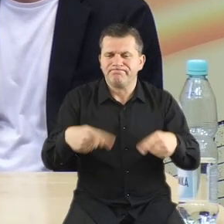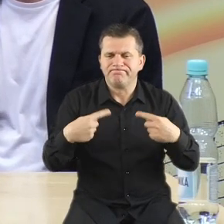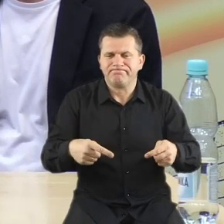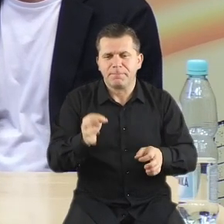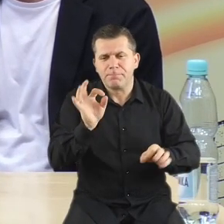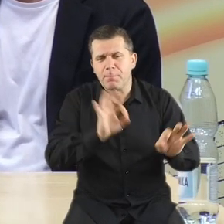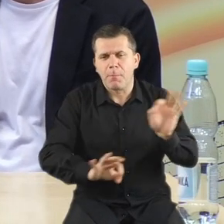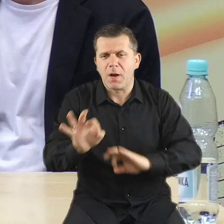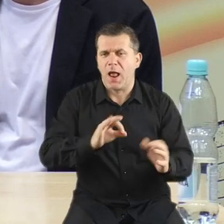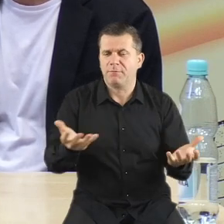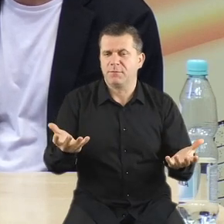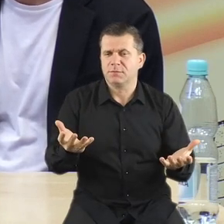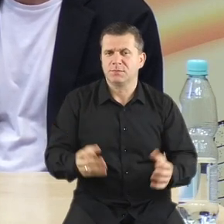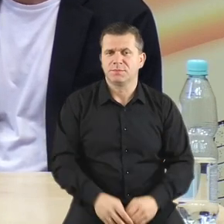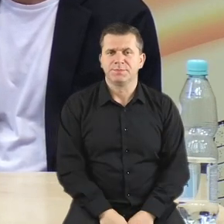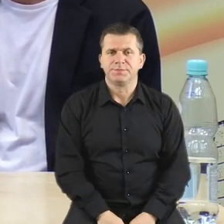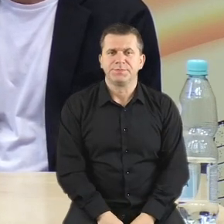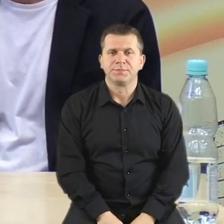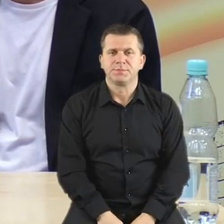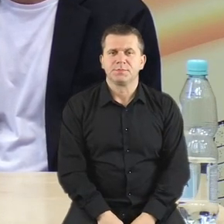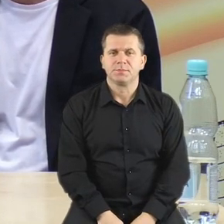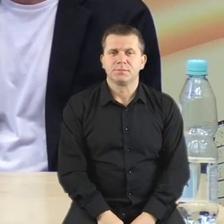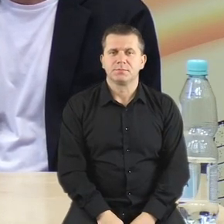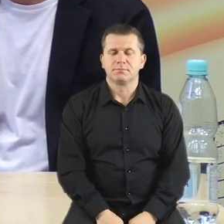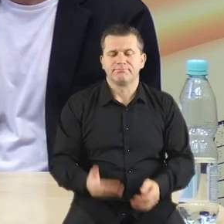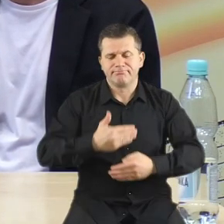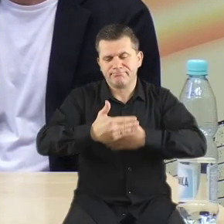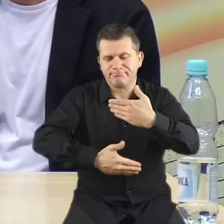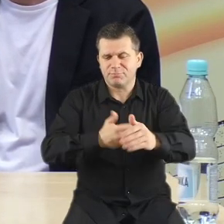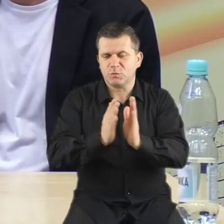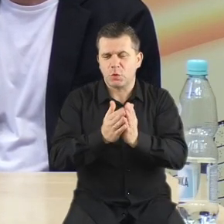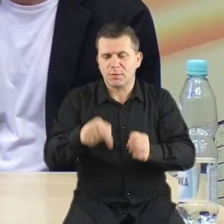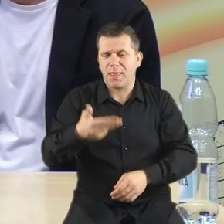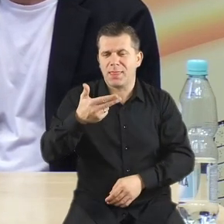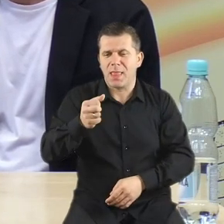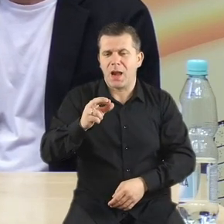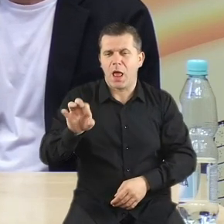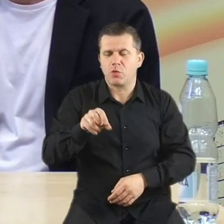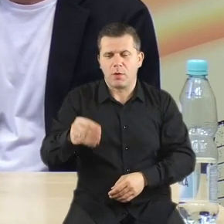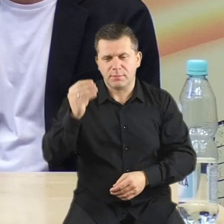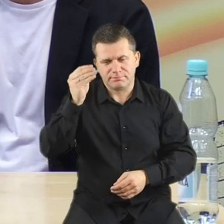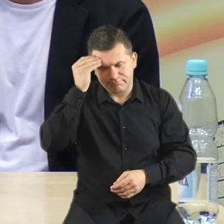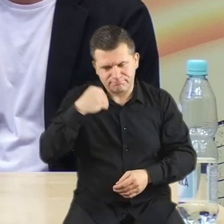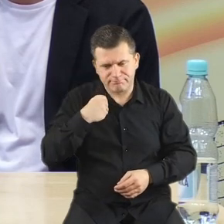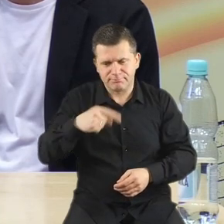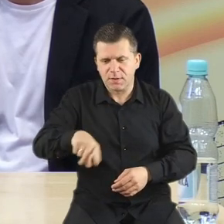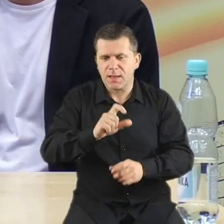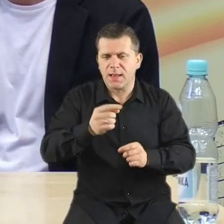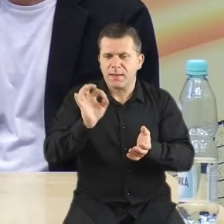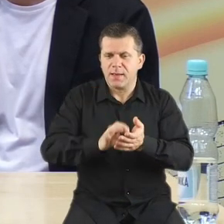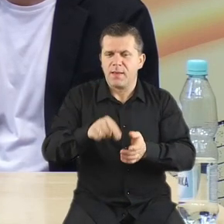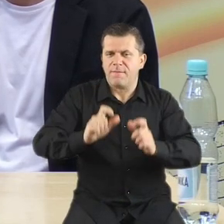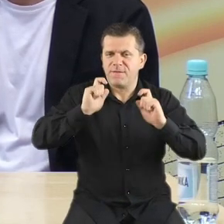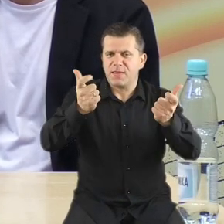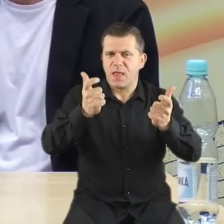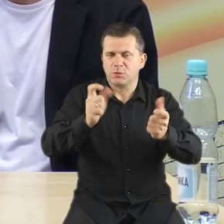ich naprawić, prawda? W toku fabuły narrator sygnalizuje też pewne wydarzenie, które staje się